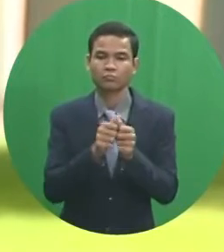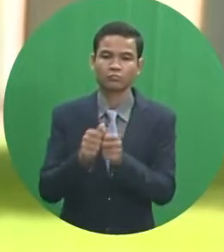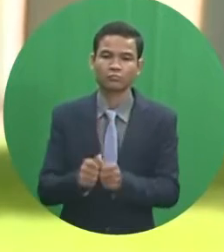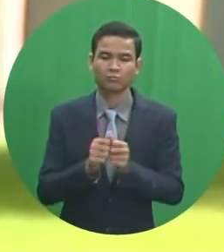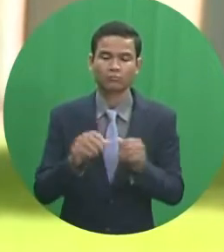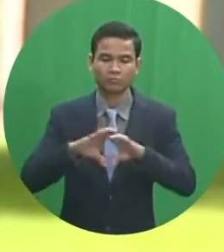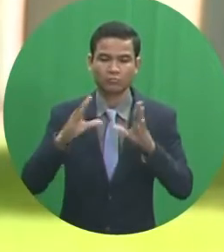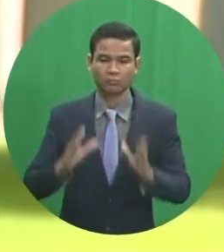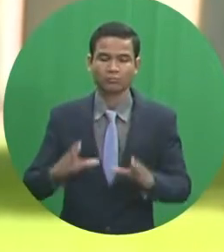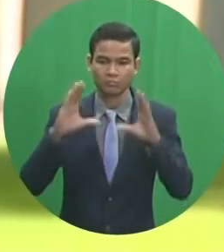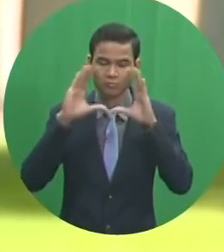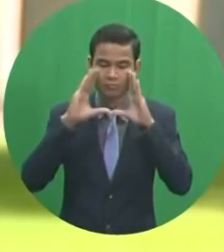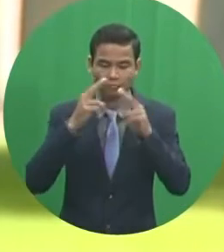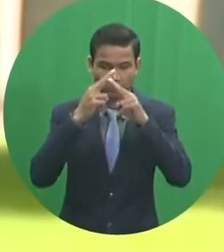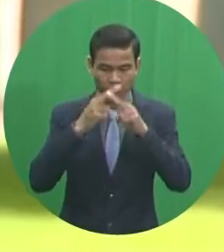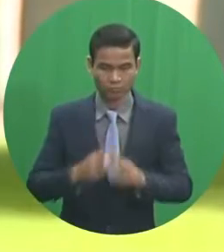ក្រុមហ៊ុន Facebook